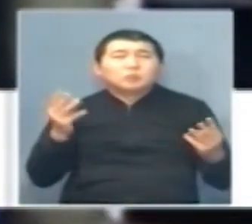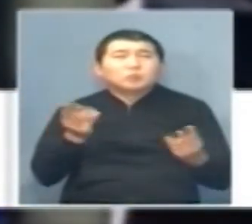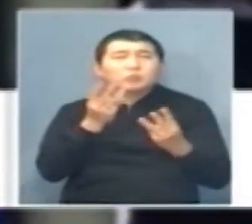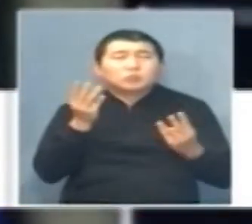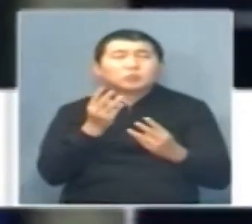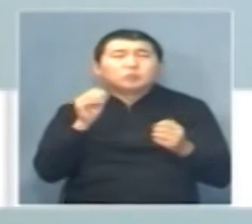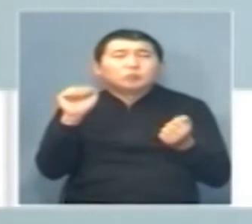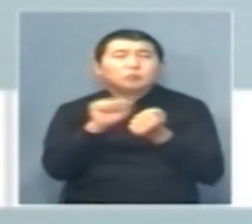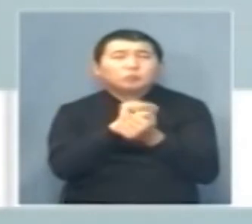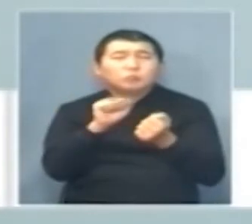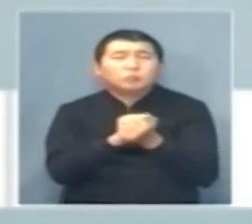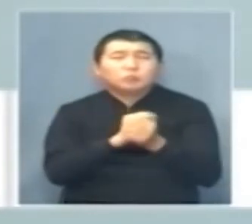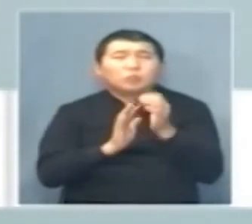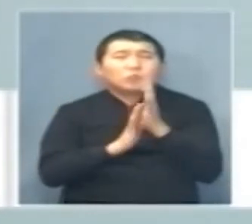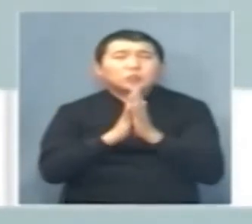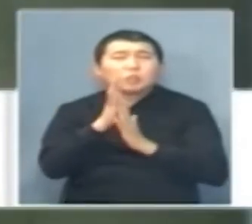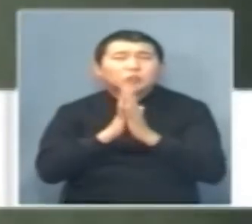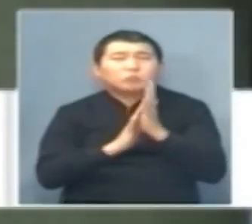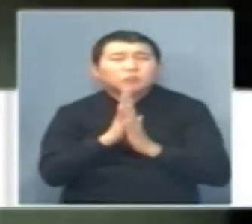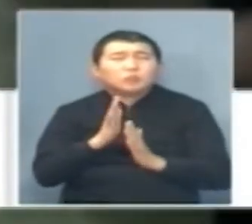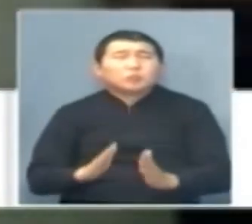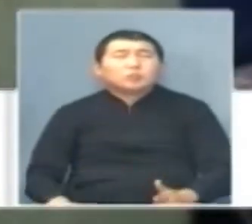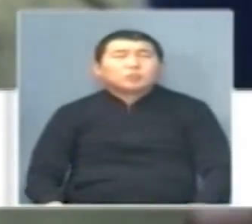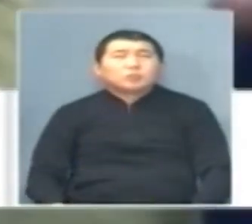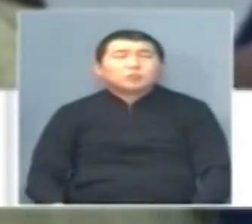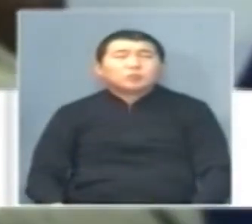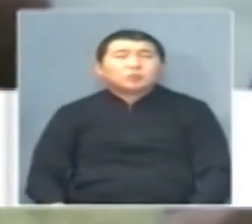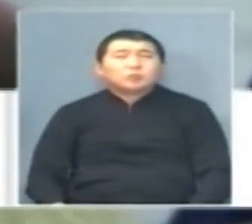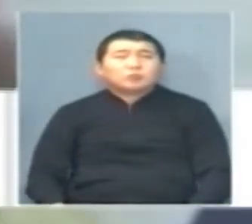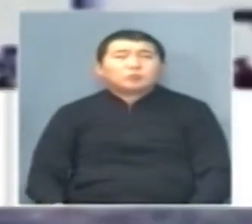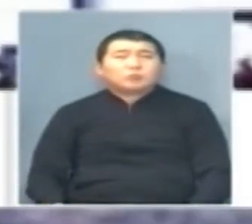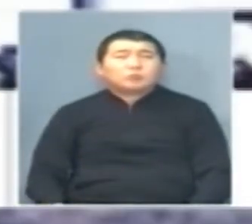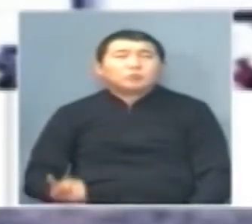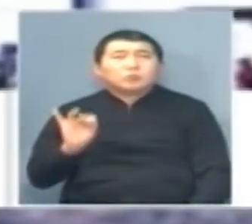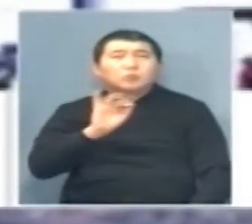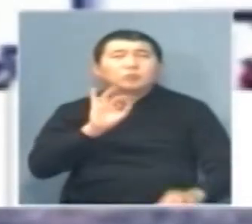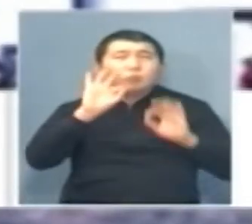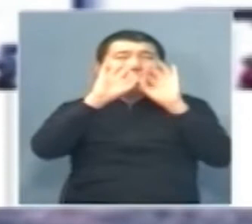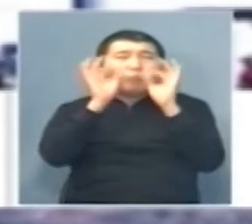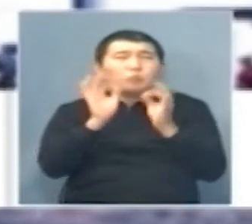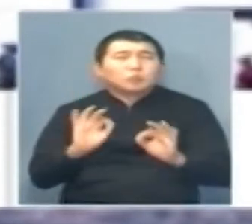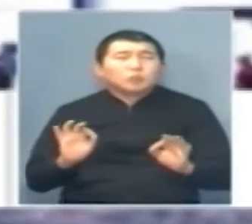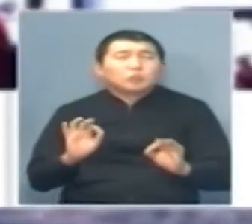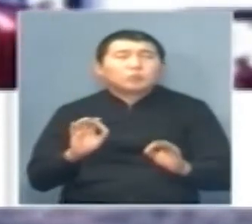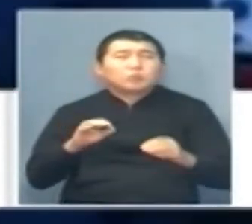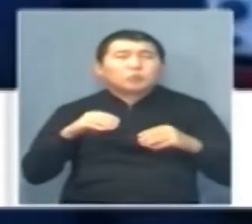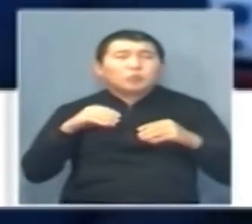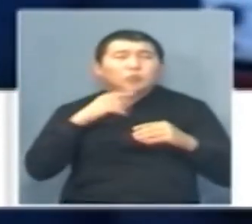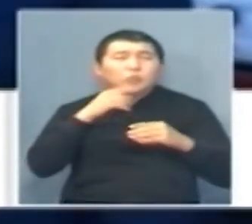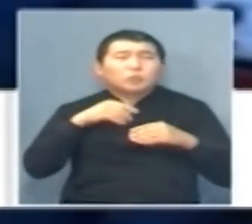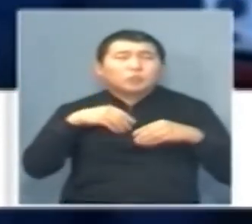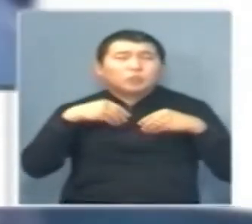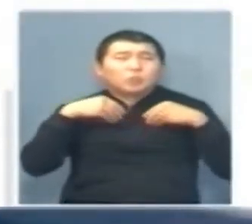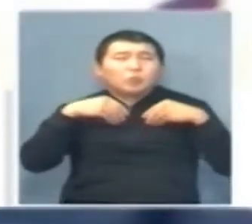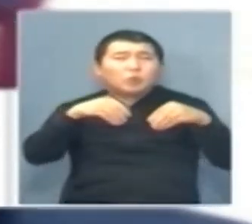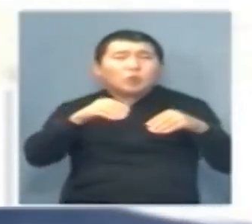степных массивах и переходом огня на сельхозугодья, а также предстоящими осенне-полевыми работами, необходимо выполнить на границах